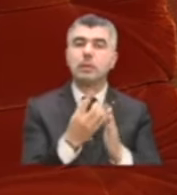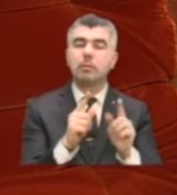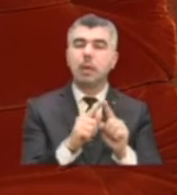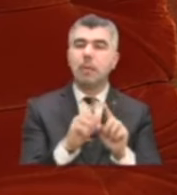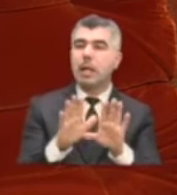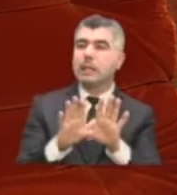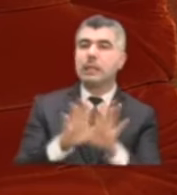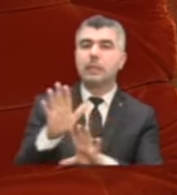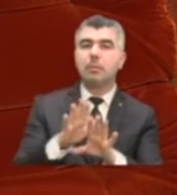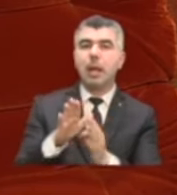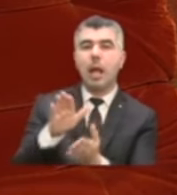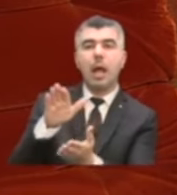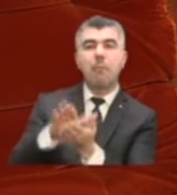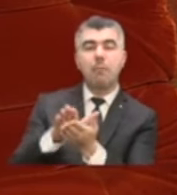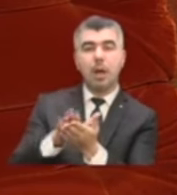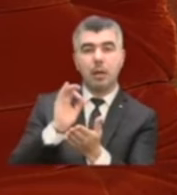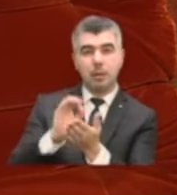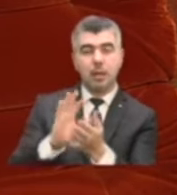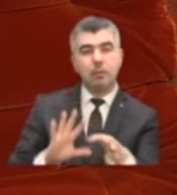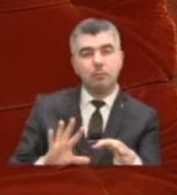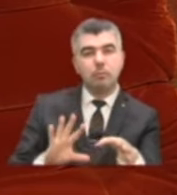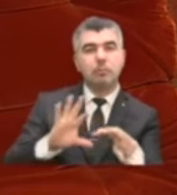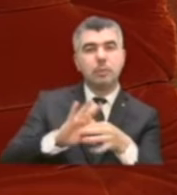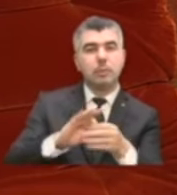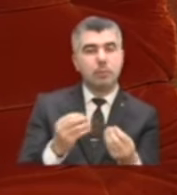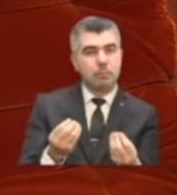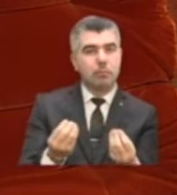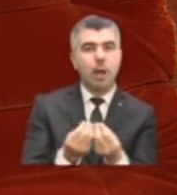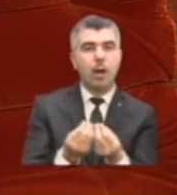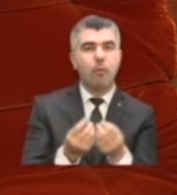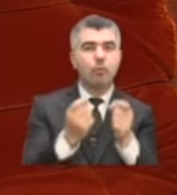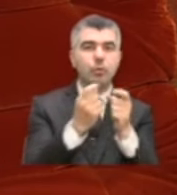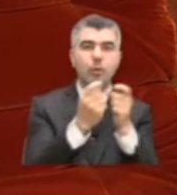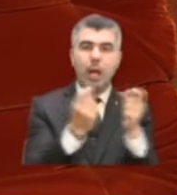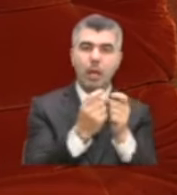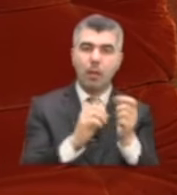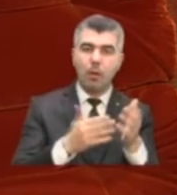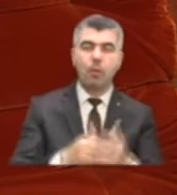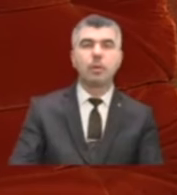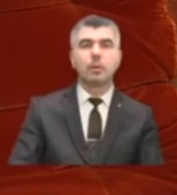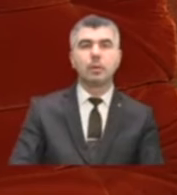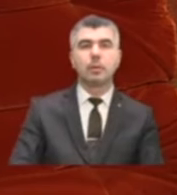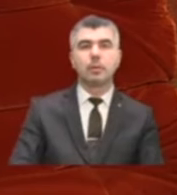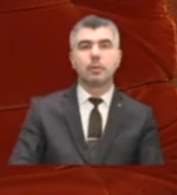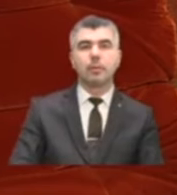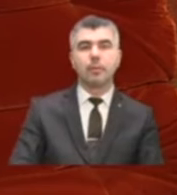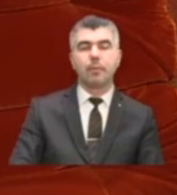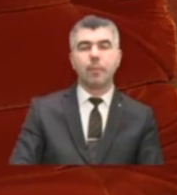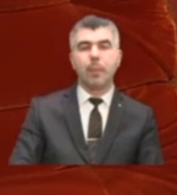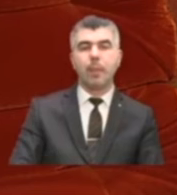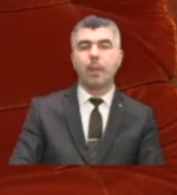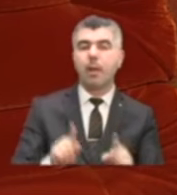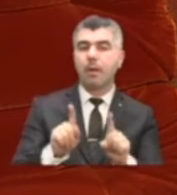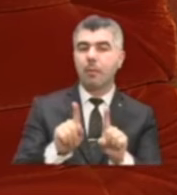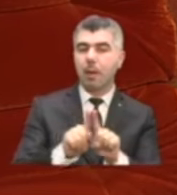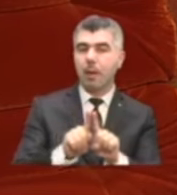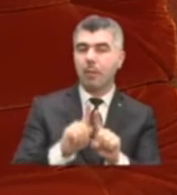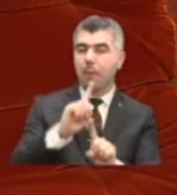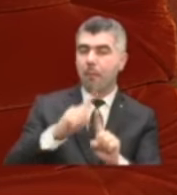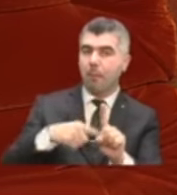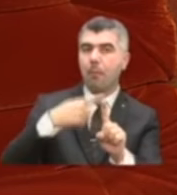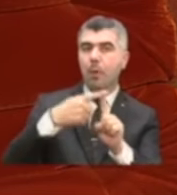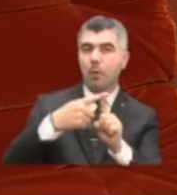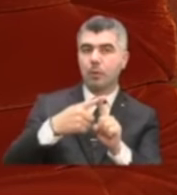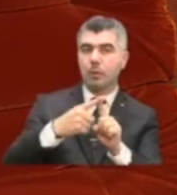المخزون الاحتياطي في إطار شراكة ما بين القطاع العام والقطاع الخاص، وطبعا باش نزيبوا المستوى اللي